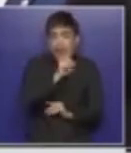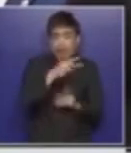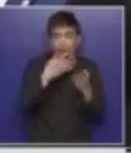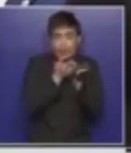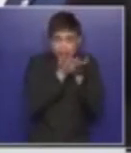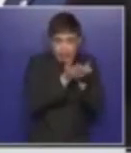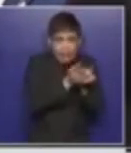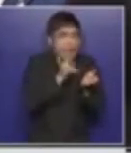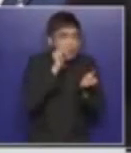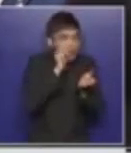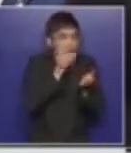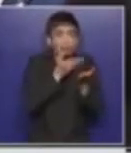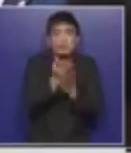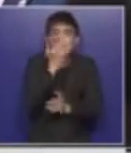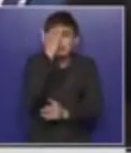นี้ประเด็นที่ผมจะต้องฝากต่ออีกครับว่า